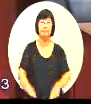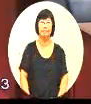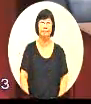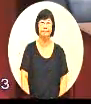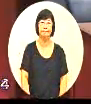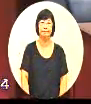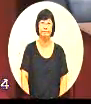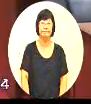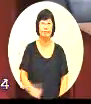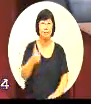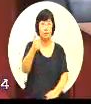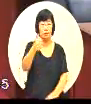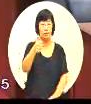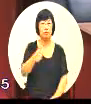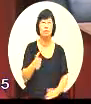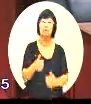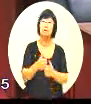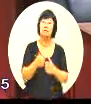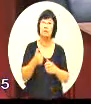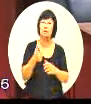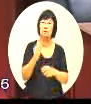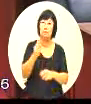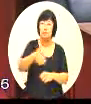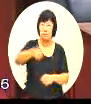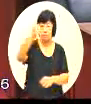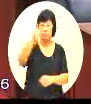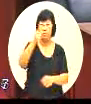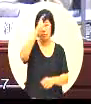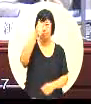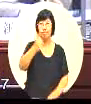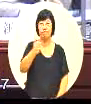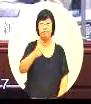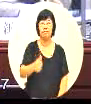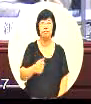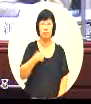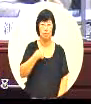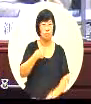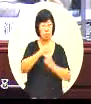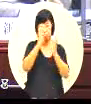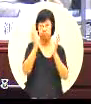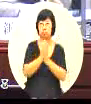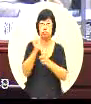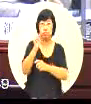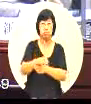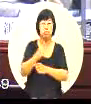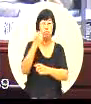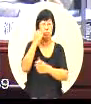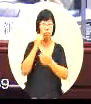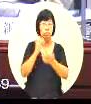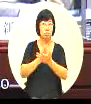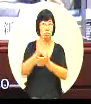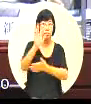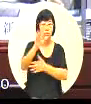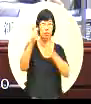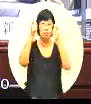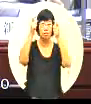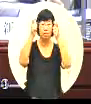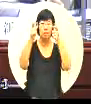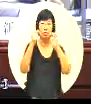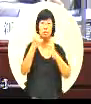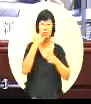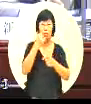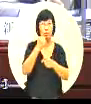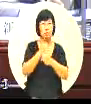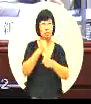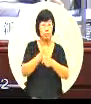长回答。 谢谢议长，谢谢黄议员。那我完全同意，将来高雄希望能够作